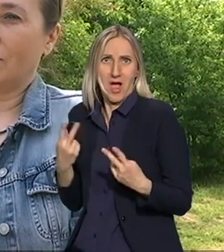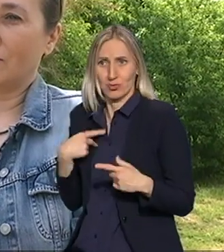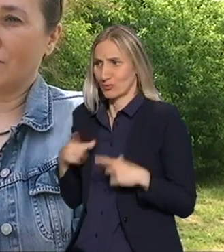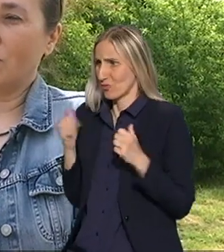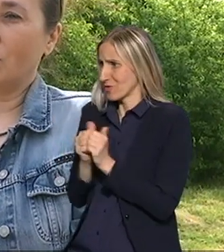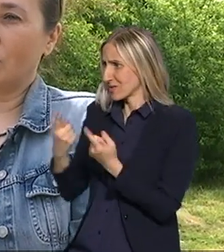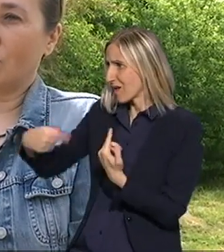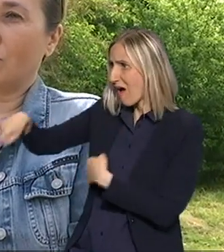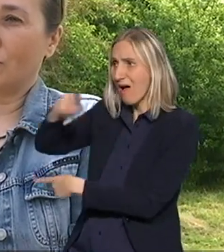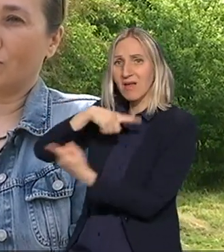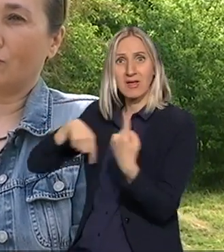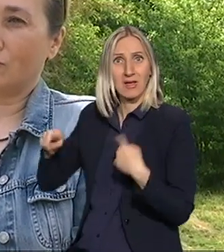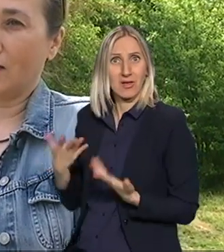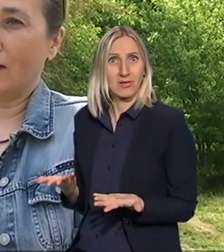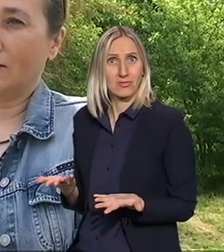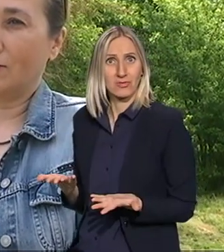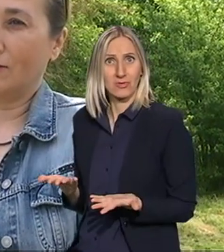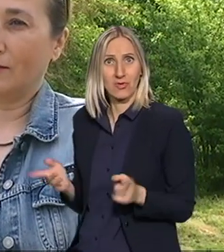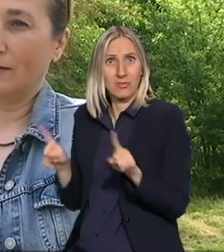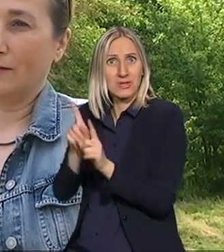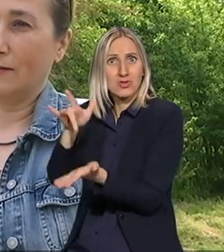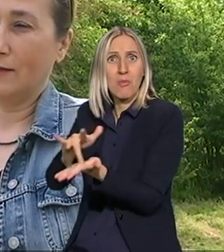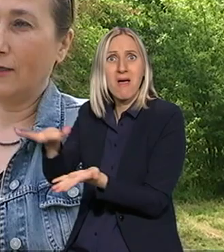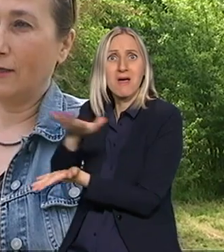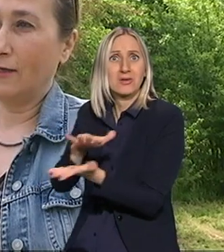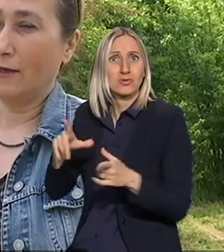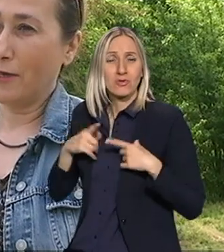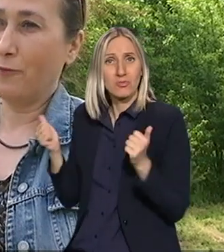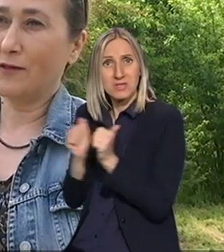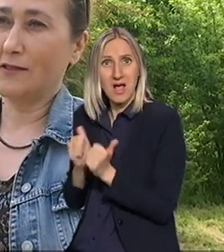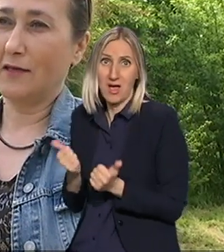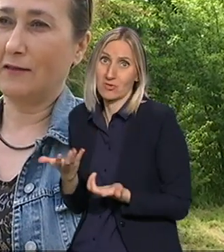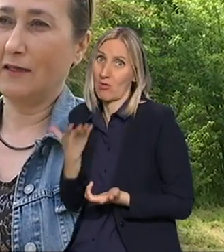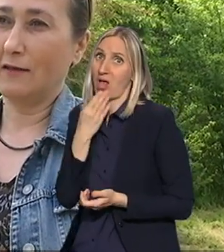zajedno. Živimo u istom prostoru zajedno. I